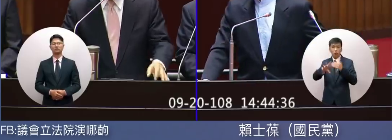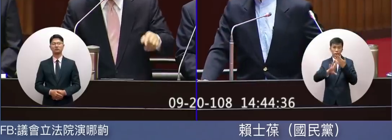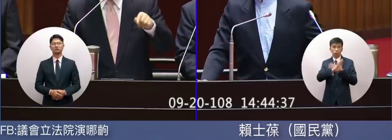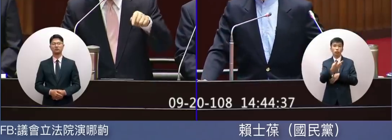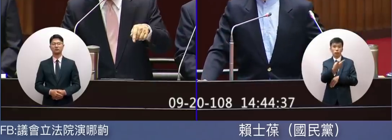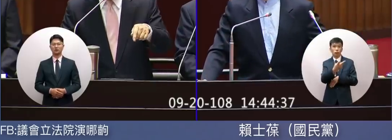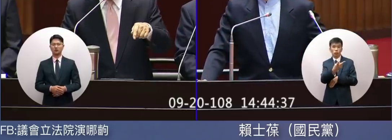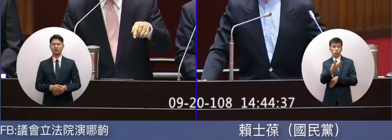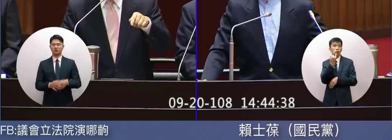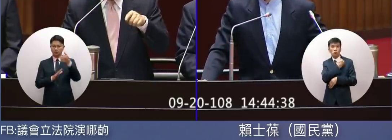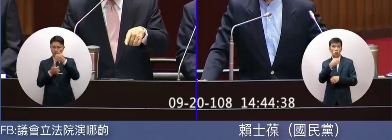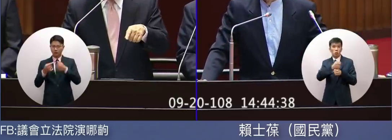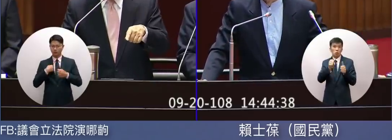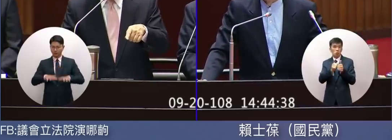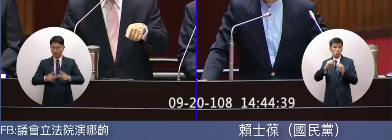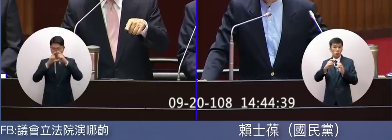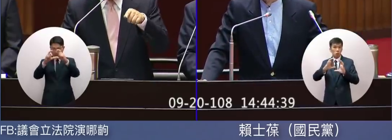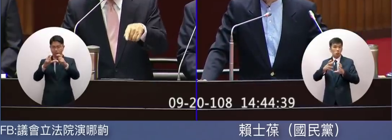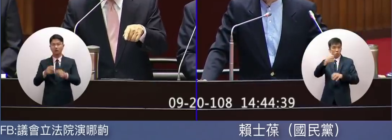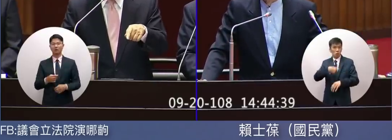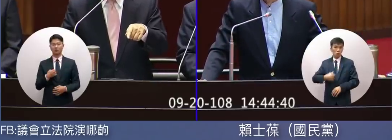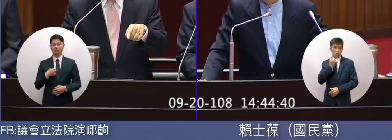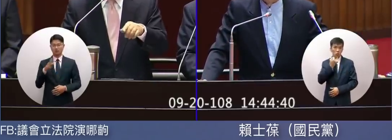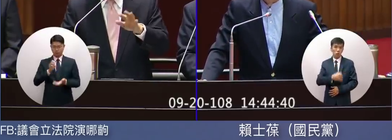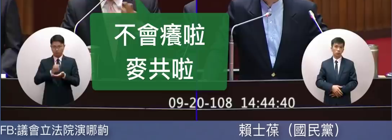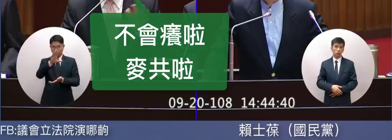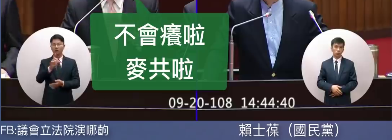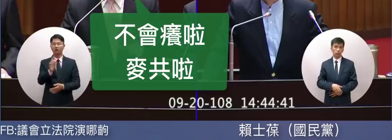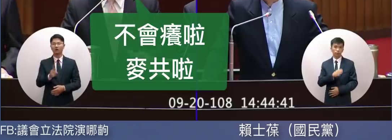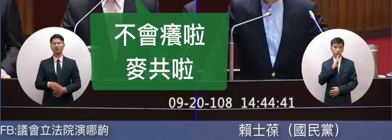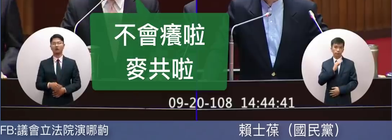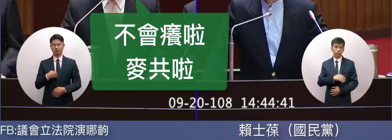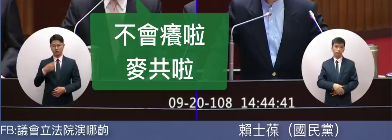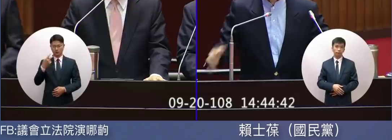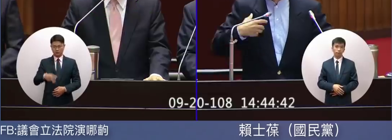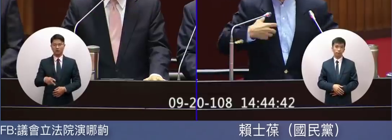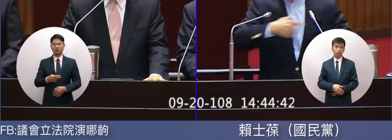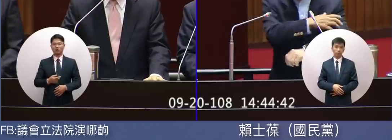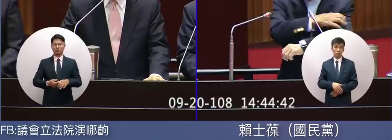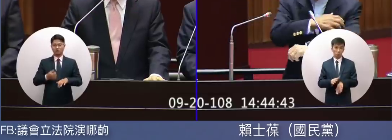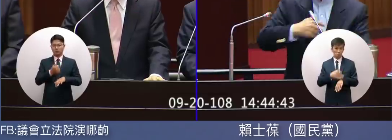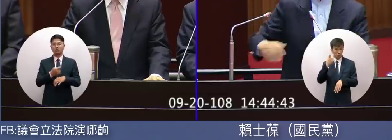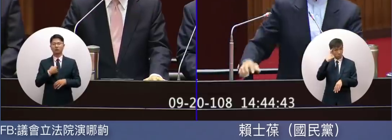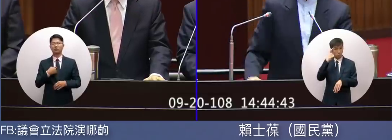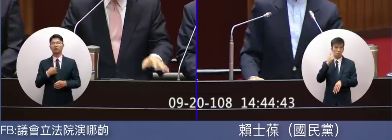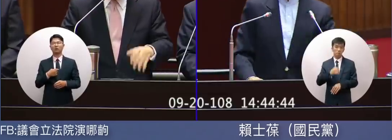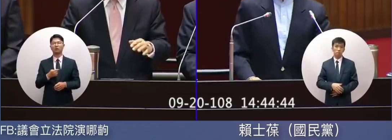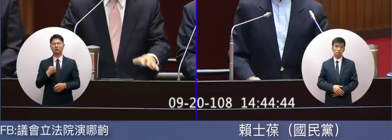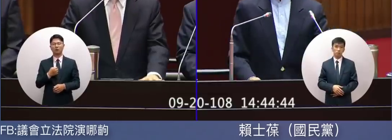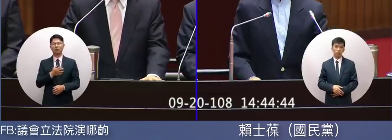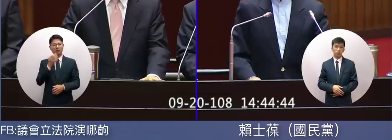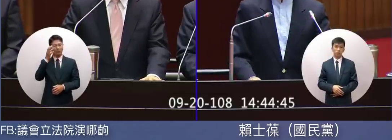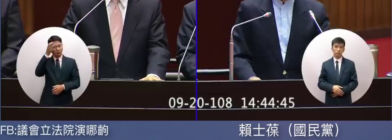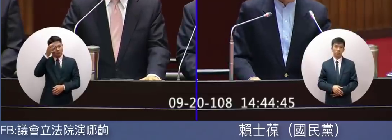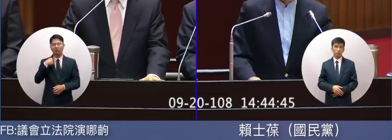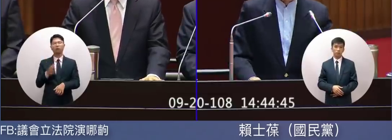政委，我伫遮等答复啊。我前回伫遮有报告过，讲未上啊啦，卖讲啦。 未上呀，未上。 未上啊